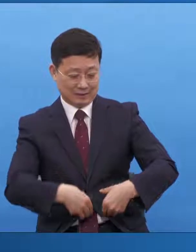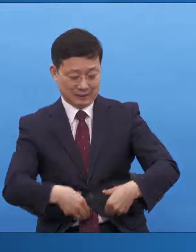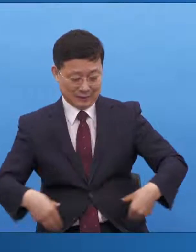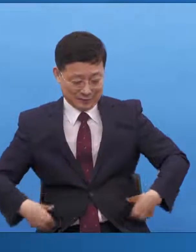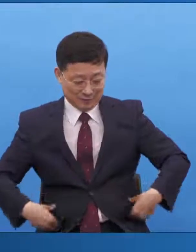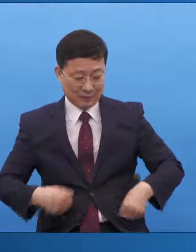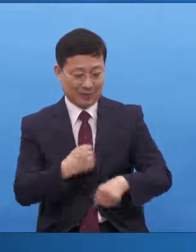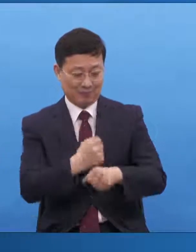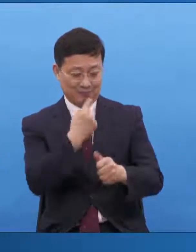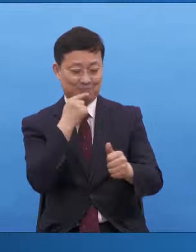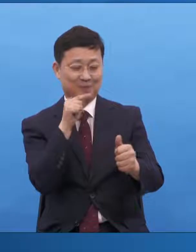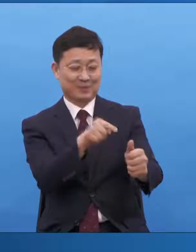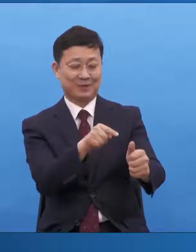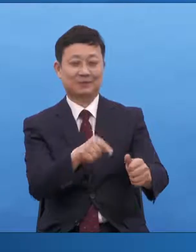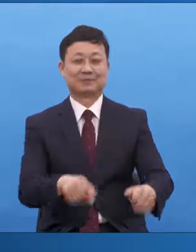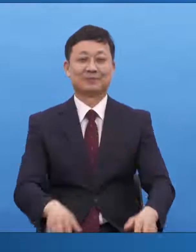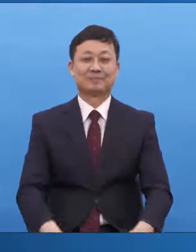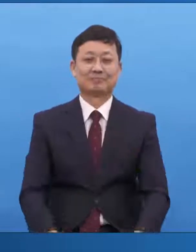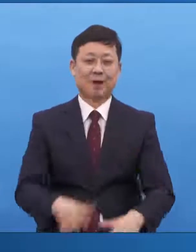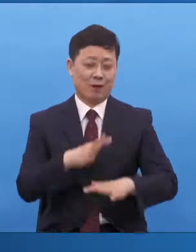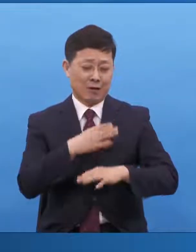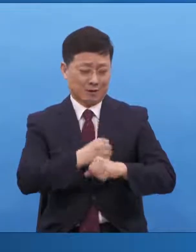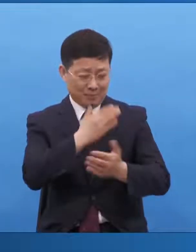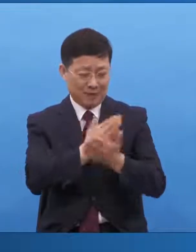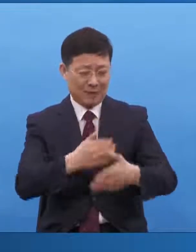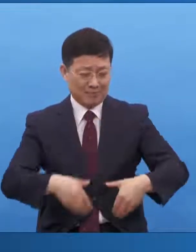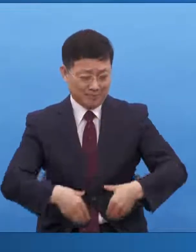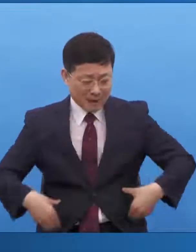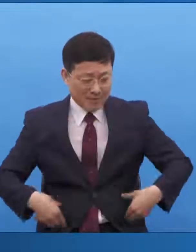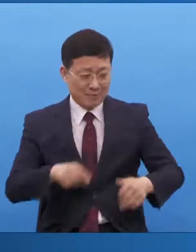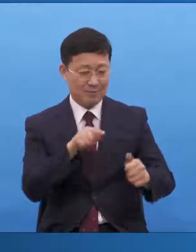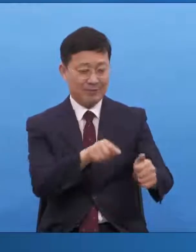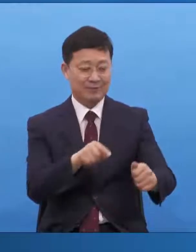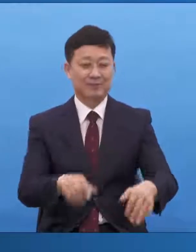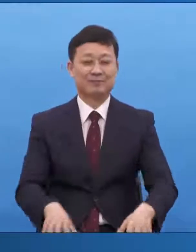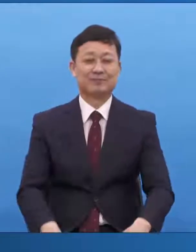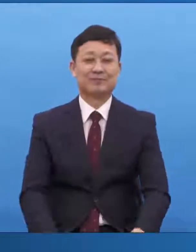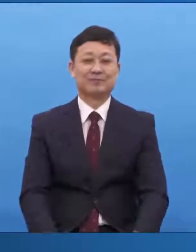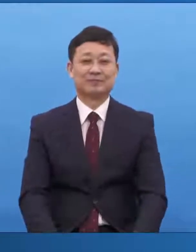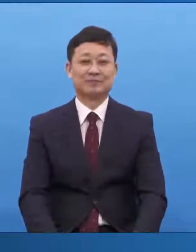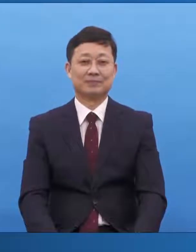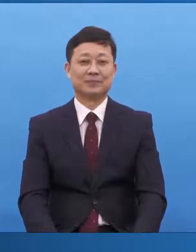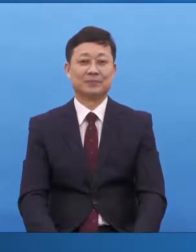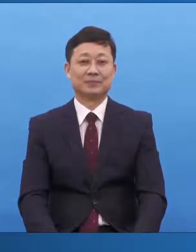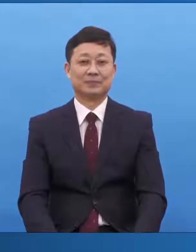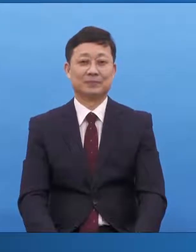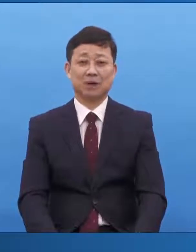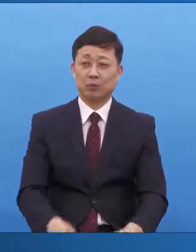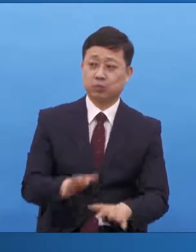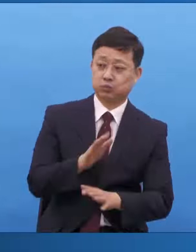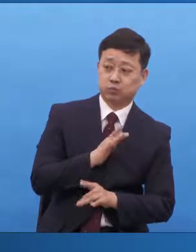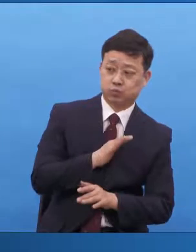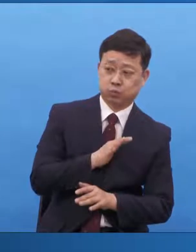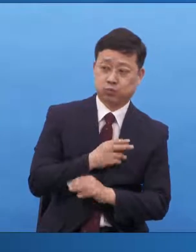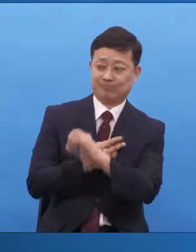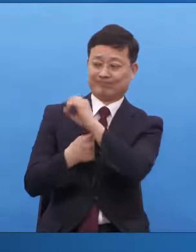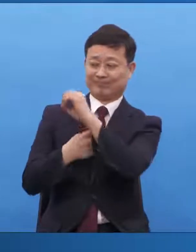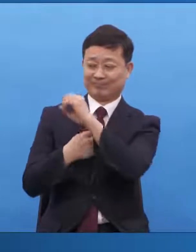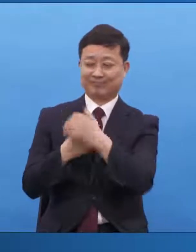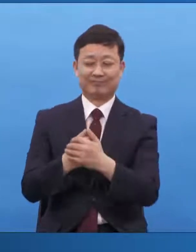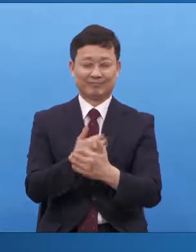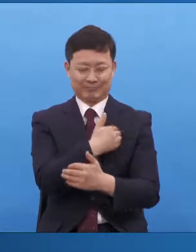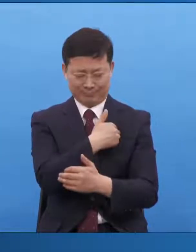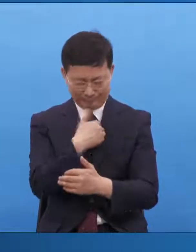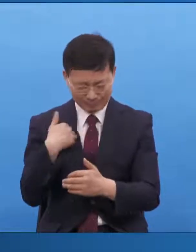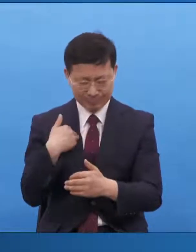담대하라. Take courage. 겁내지 마. 담대해라. Don't be afraid. Take courage. 이러니까 뭐 두려울 게 없죠. 이미 가는데도. And so there's